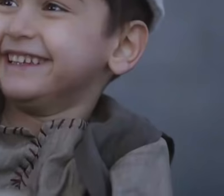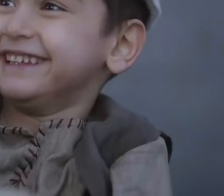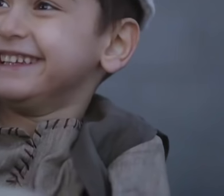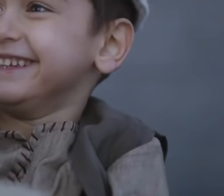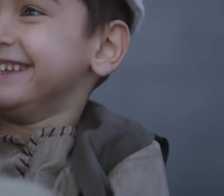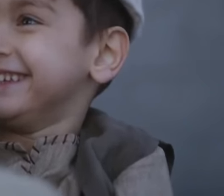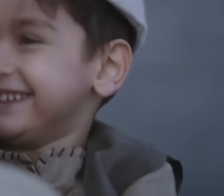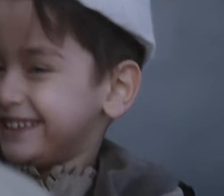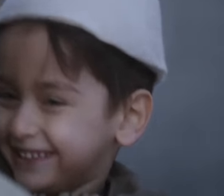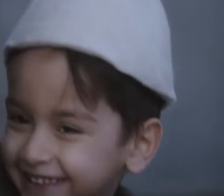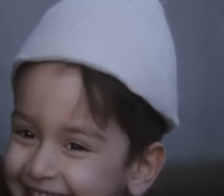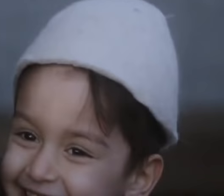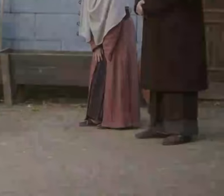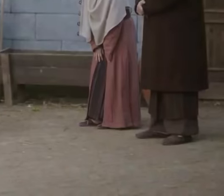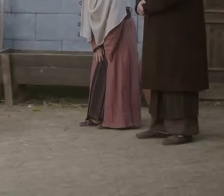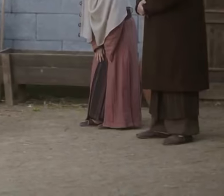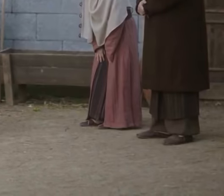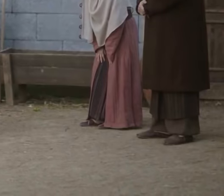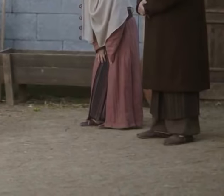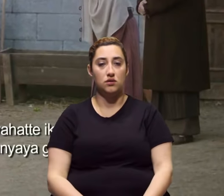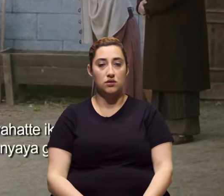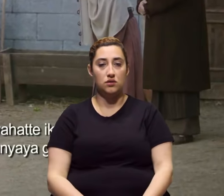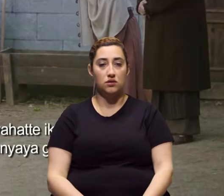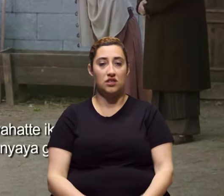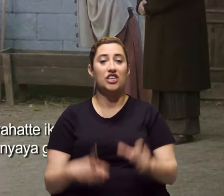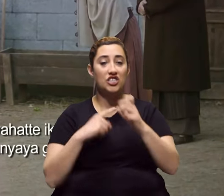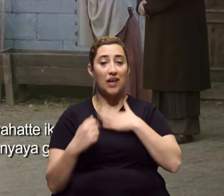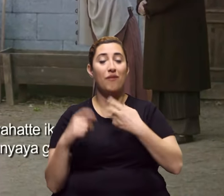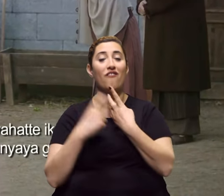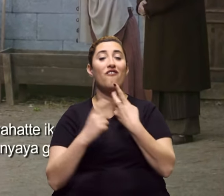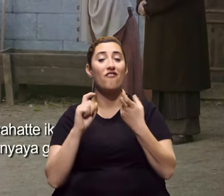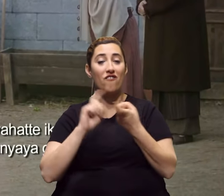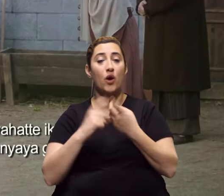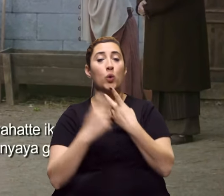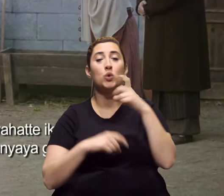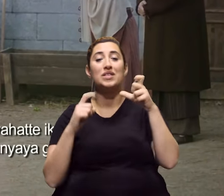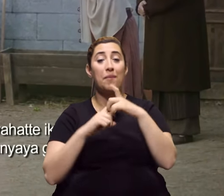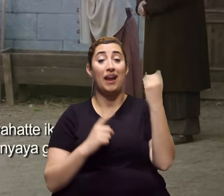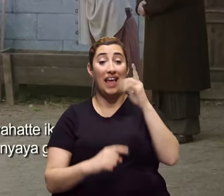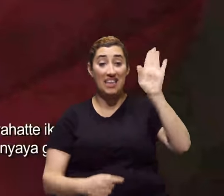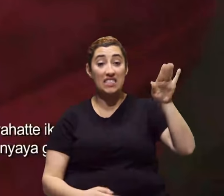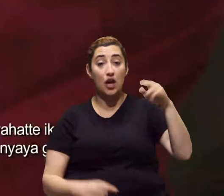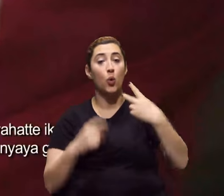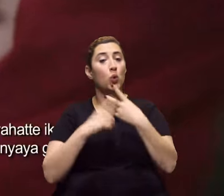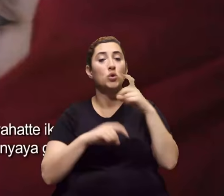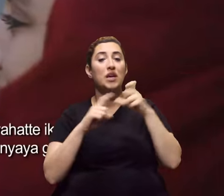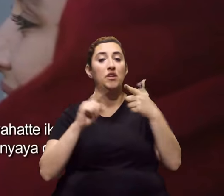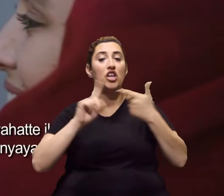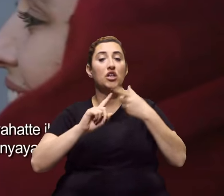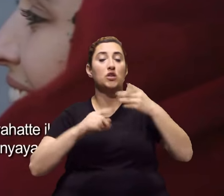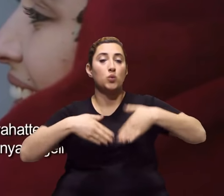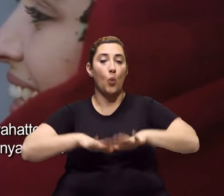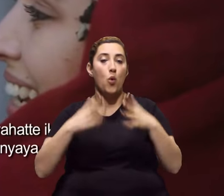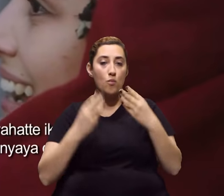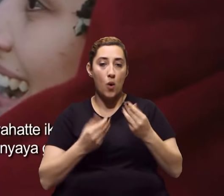Yunus sevinçle gülümseyerek oğlunu yere indirdi. Şeyhim ve Yunus Emre seyahatteyken Yunus Emre'nin ikinci